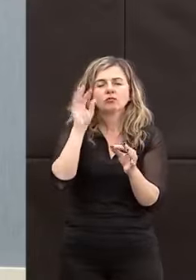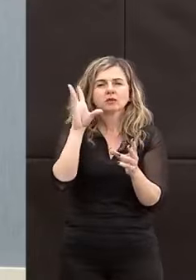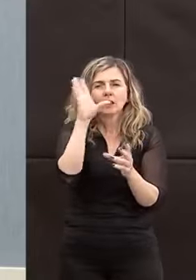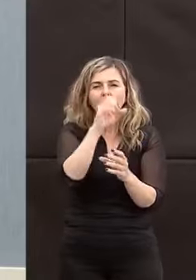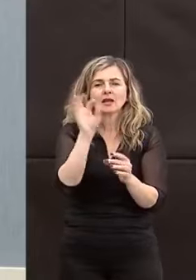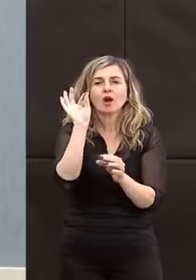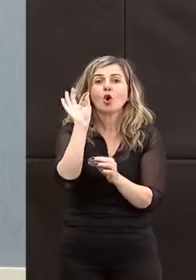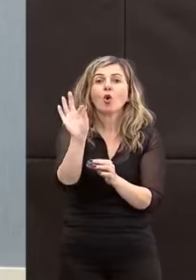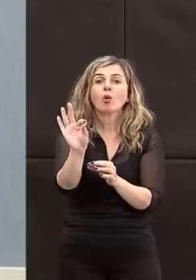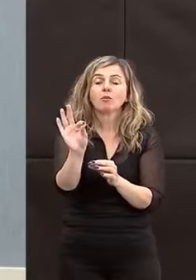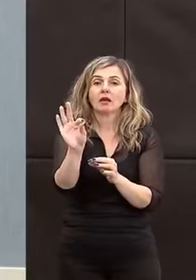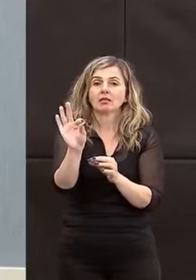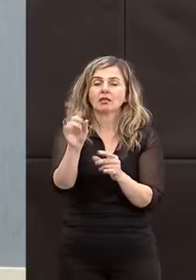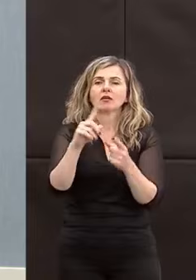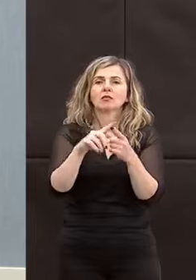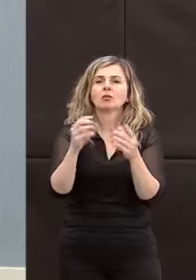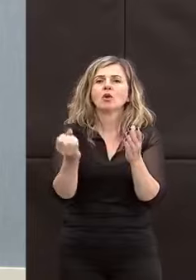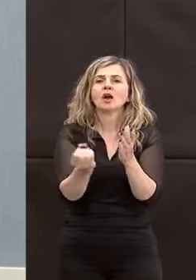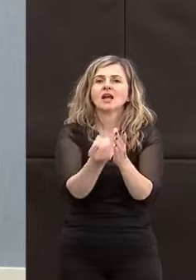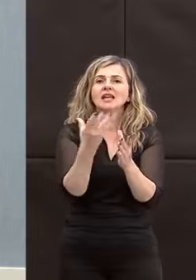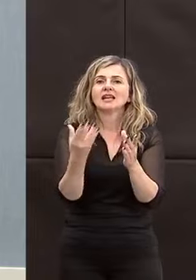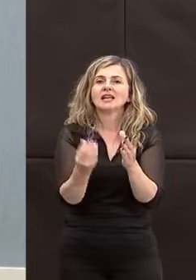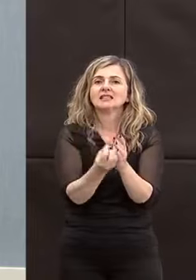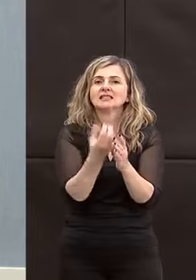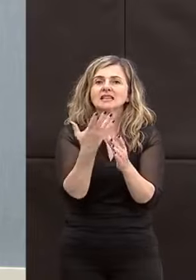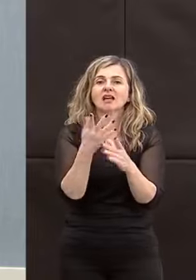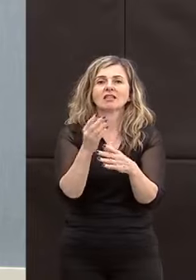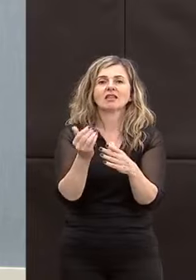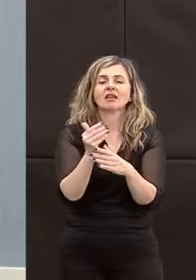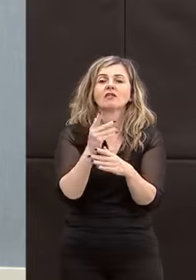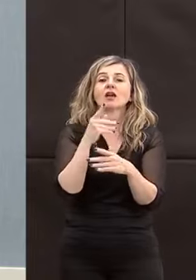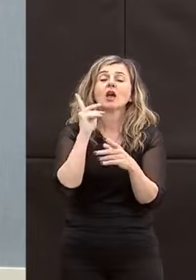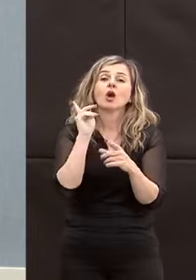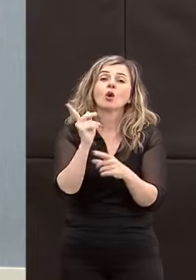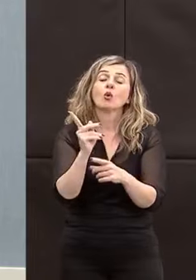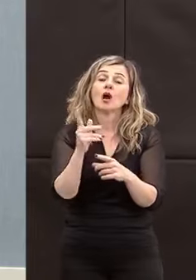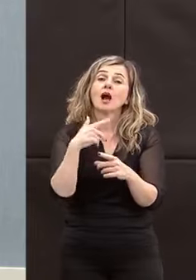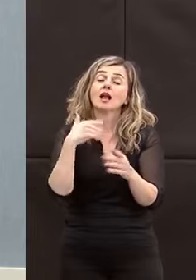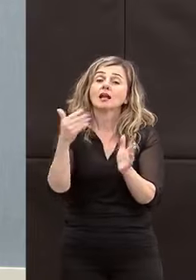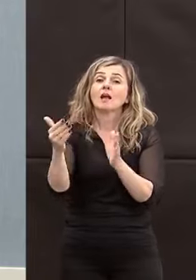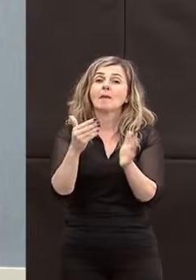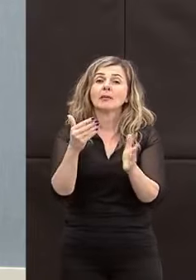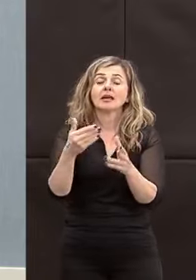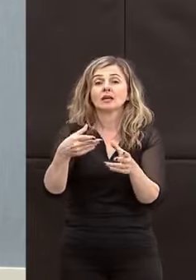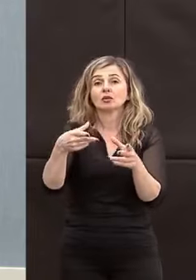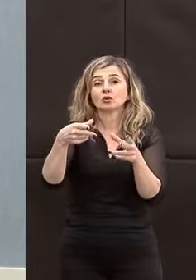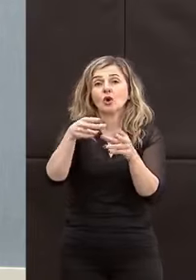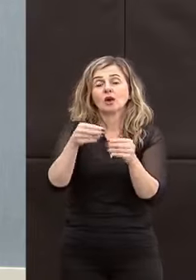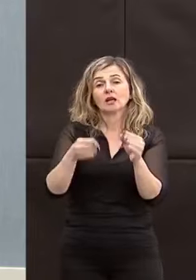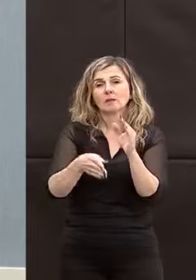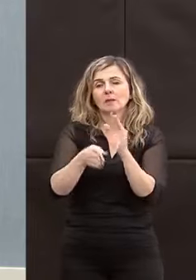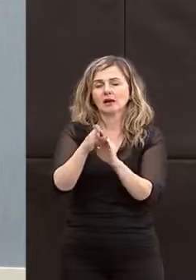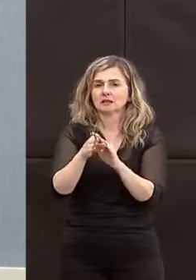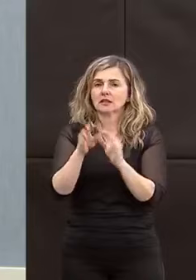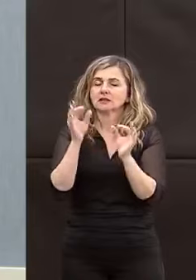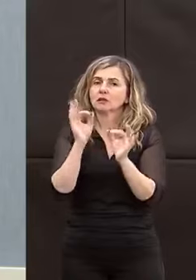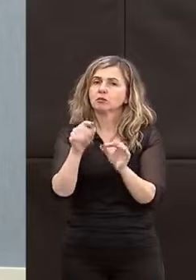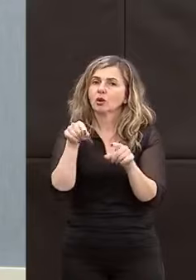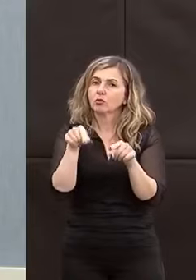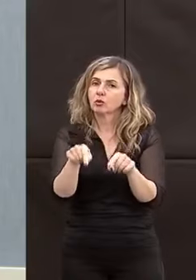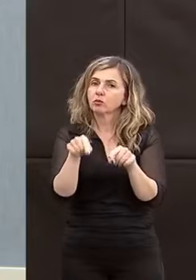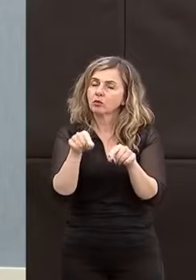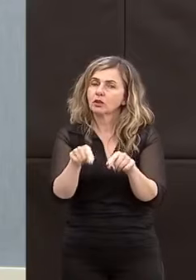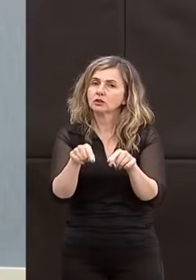quelle che saranno appunto tutte le iniziative che ci dovranno essere nel nel periodo della ripartenza e perciò proprio su questo anche